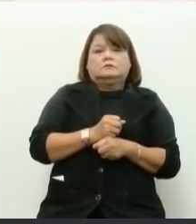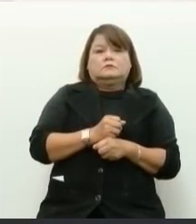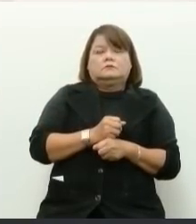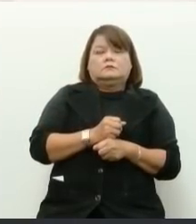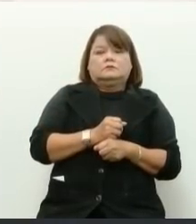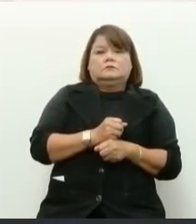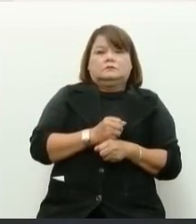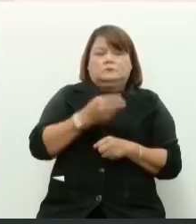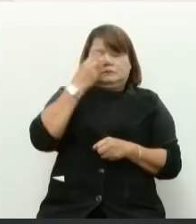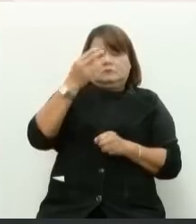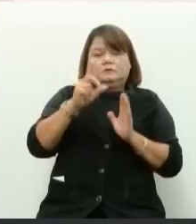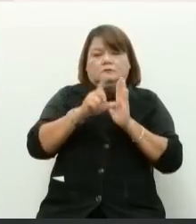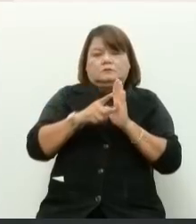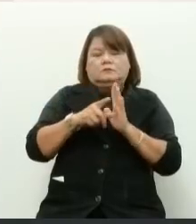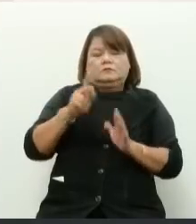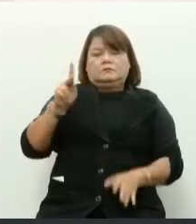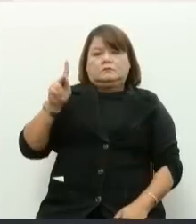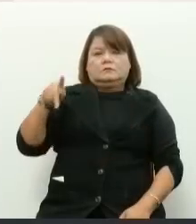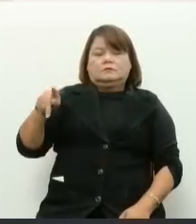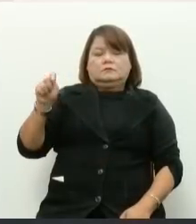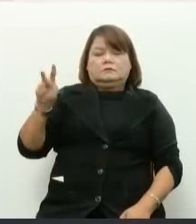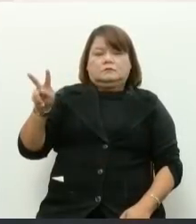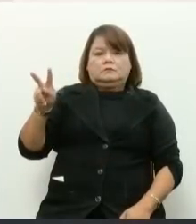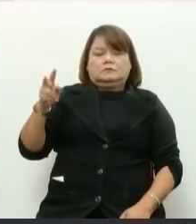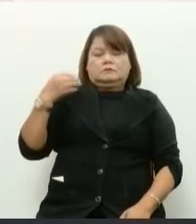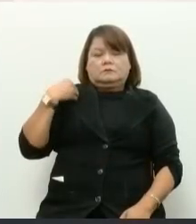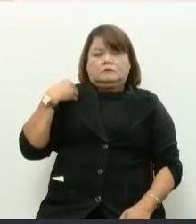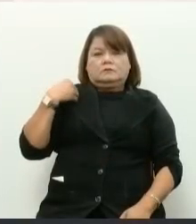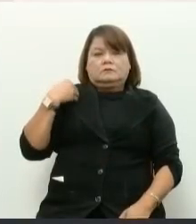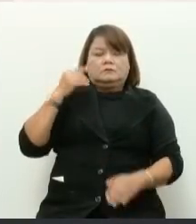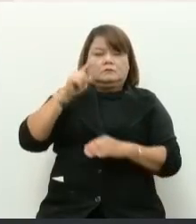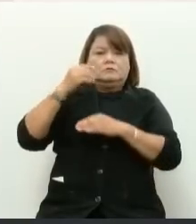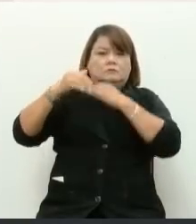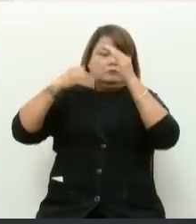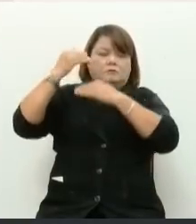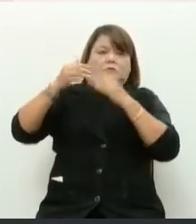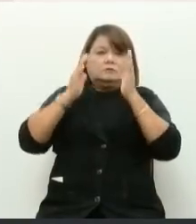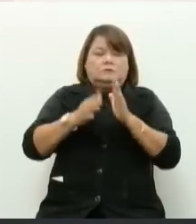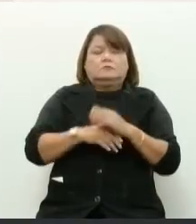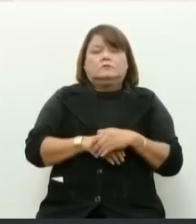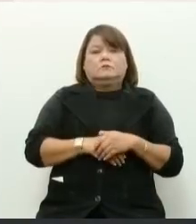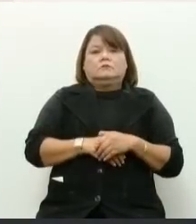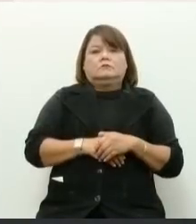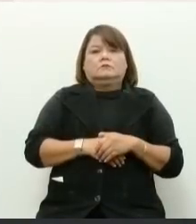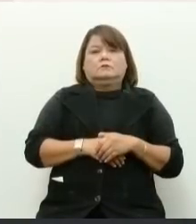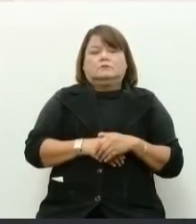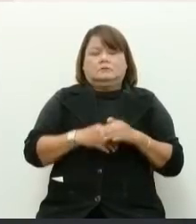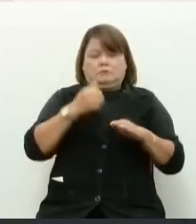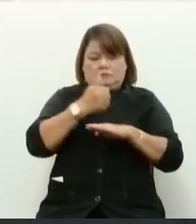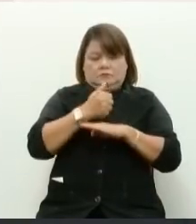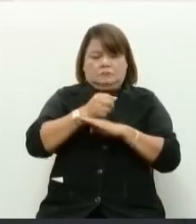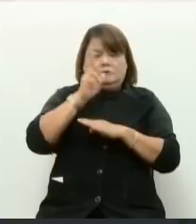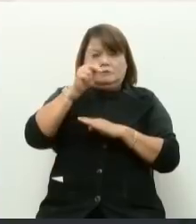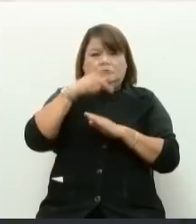ผมเห็นด้วยกับท่านเลขากกต.อย่างยิ่งเลยนะครับที่ท่านก็คงต้องพัฒนาคนนั่นแหละครับพัฒนาคนเนี่ยโดยเฉพาะผู้อำนวยการเขตพื้น